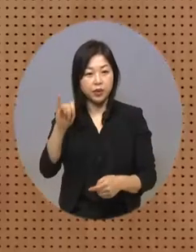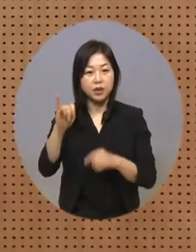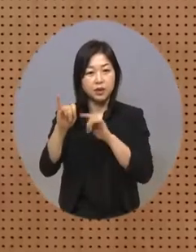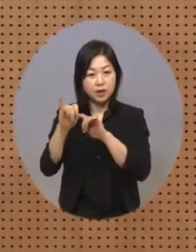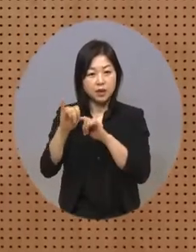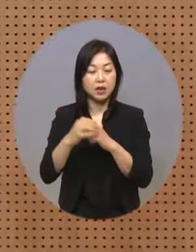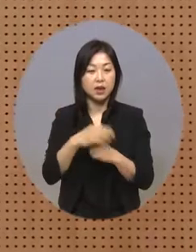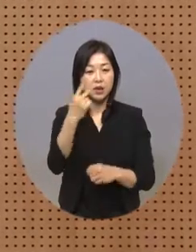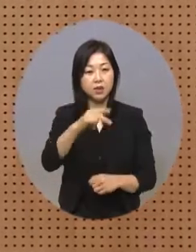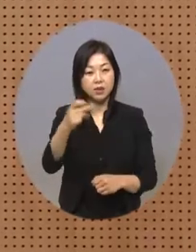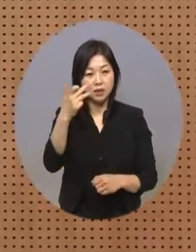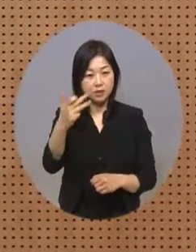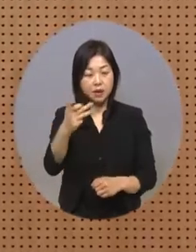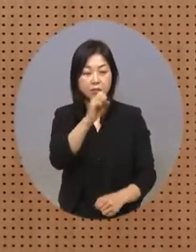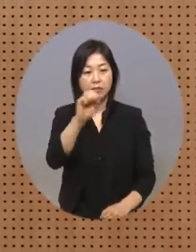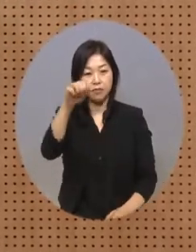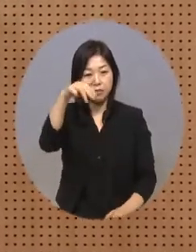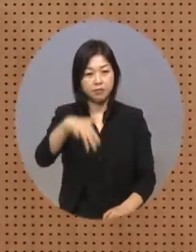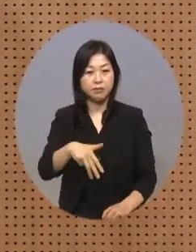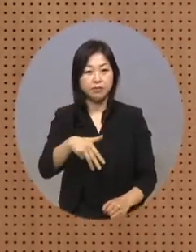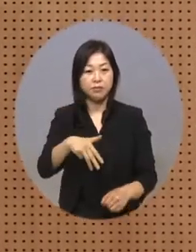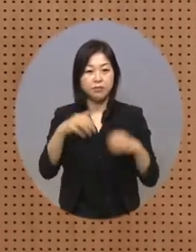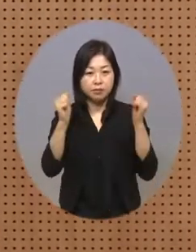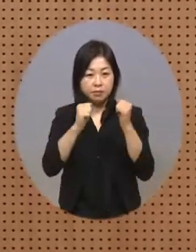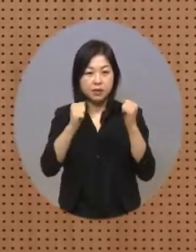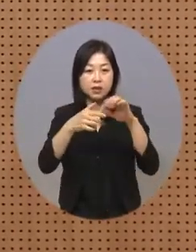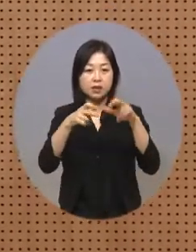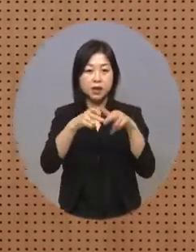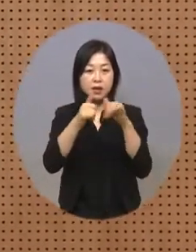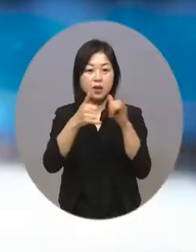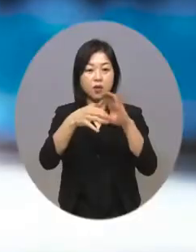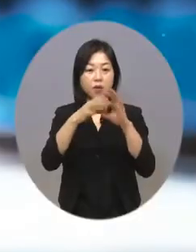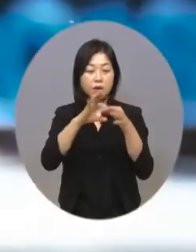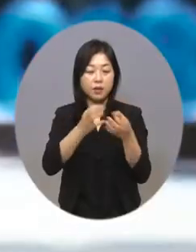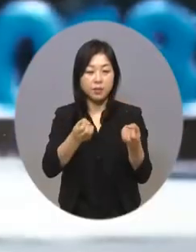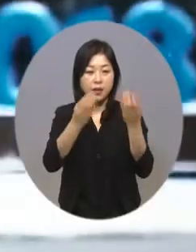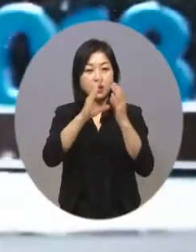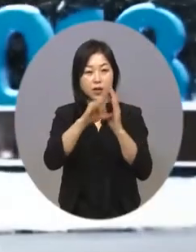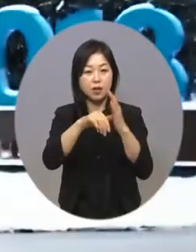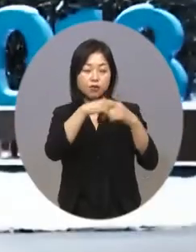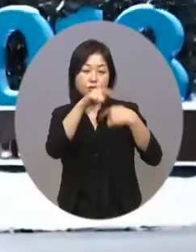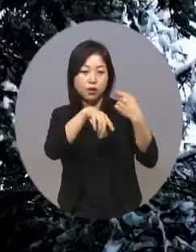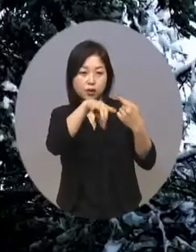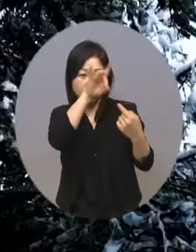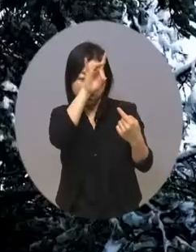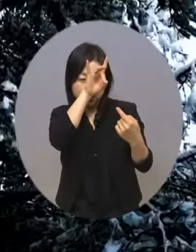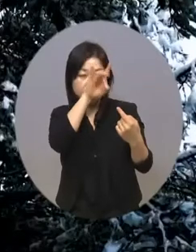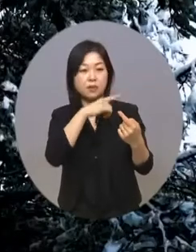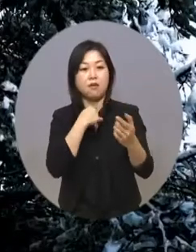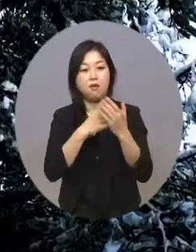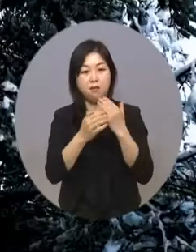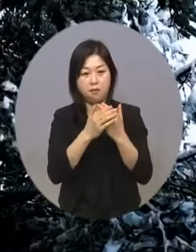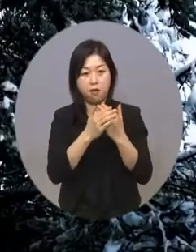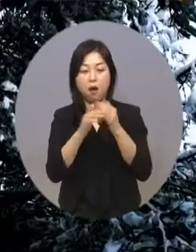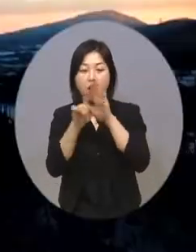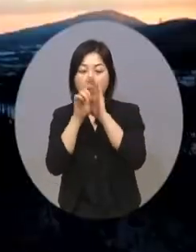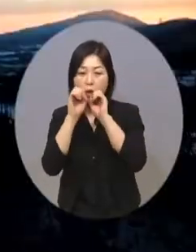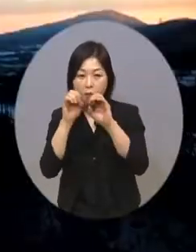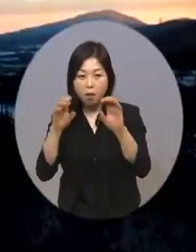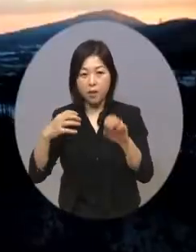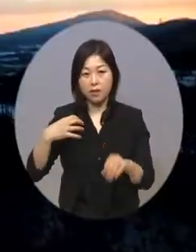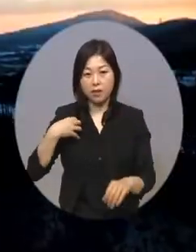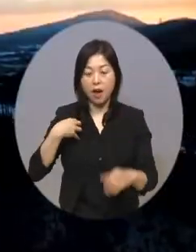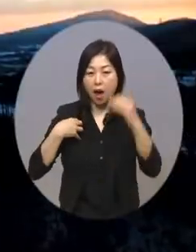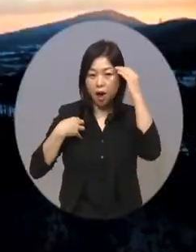지난 2018년 평창 동계패럴림픽에서 시작됐습니다. 당시 홍보대사로 활동하던 사오리는 한국과